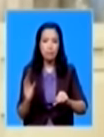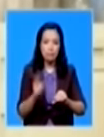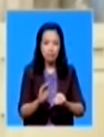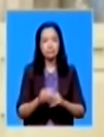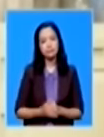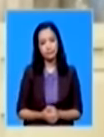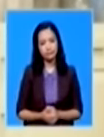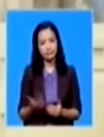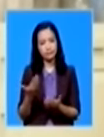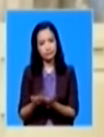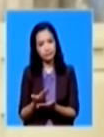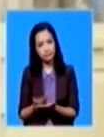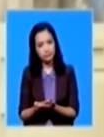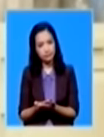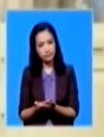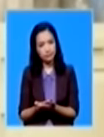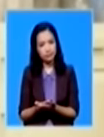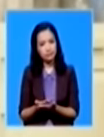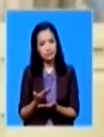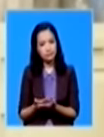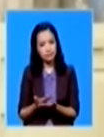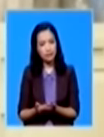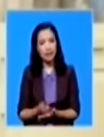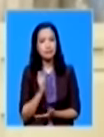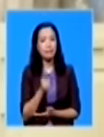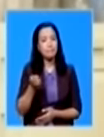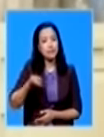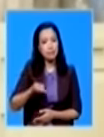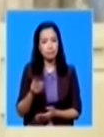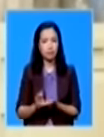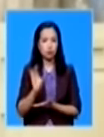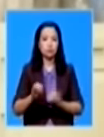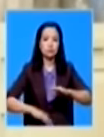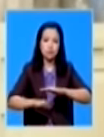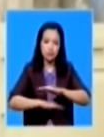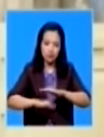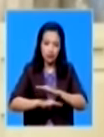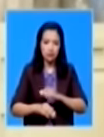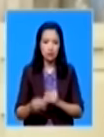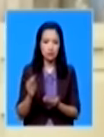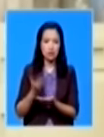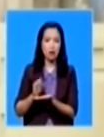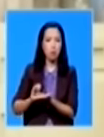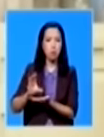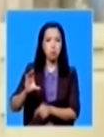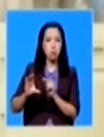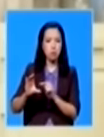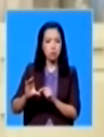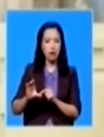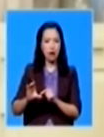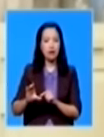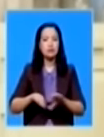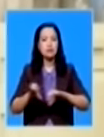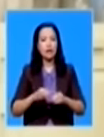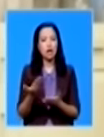ดเงินอะไรรายจ่ายประจำการลงทุนพื้นฐานมันนี่คือเงินก้อนของการหางบมารประจ